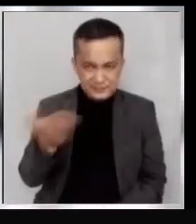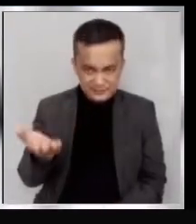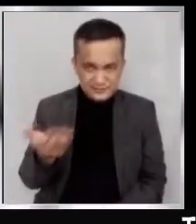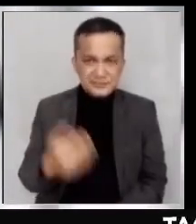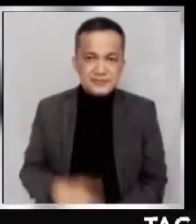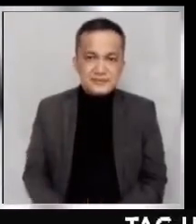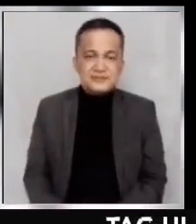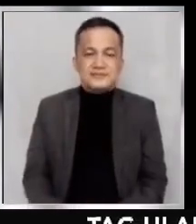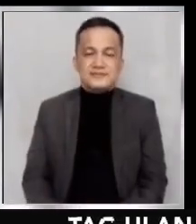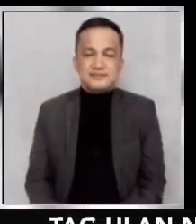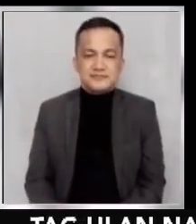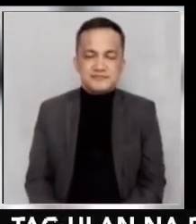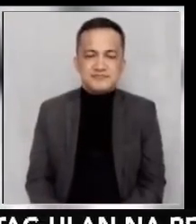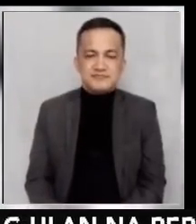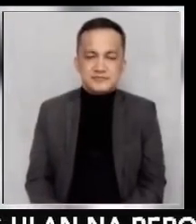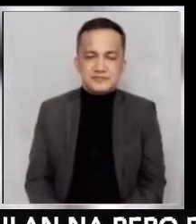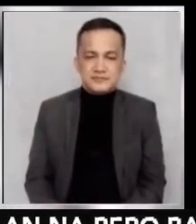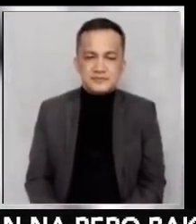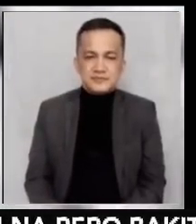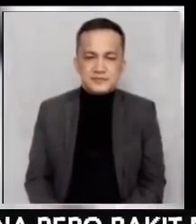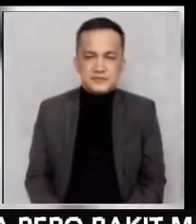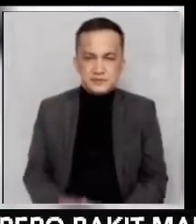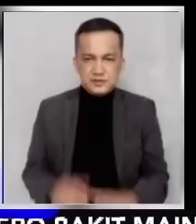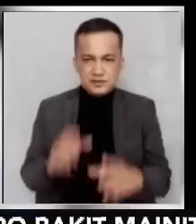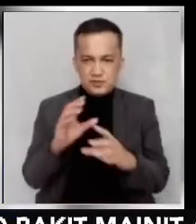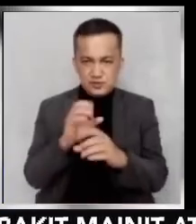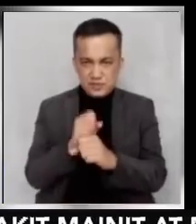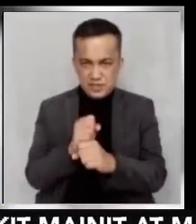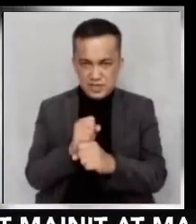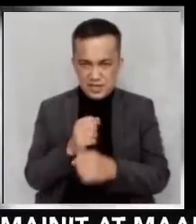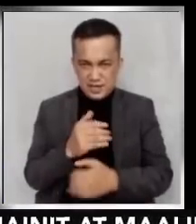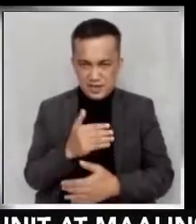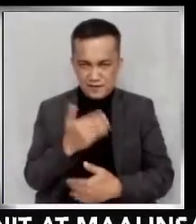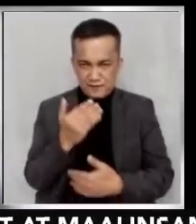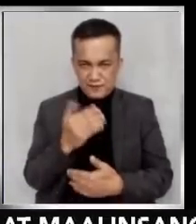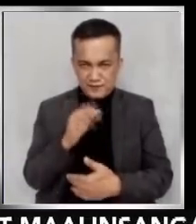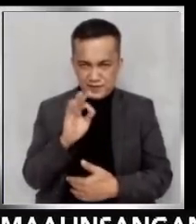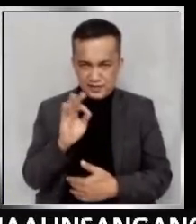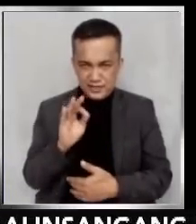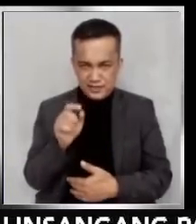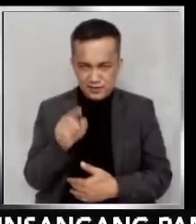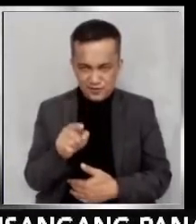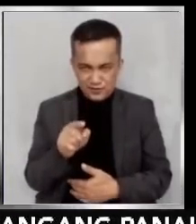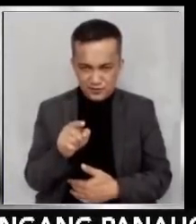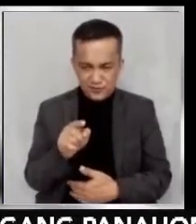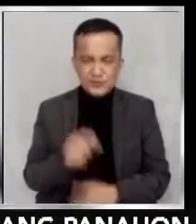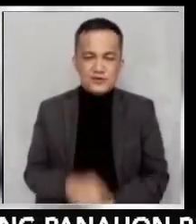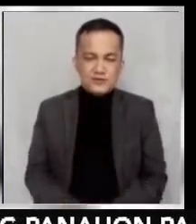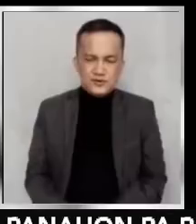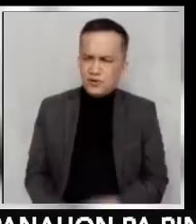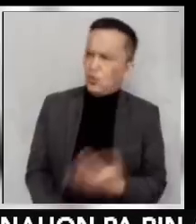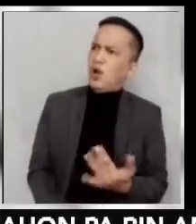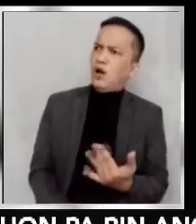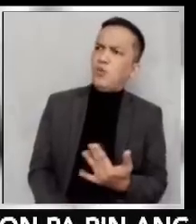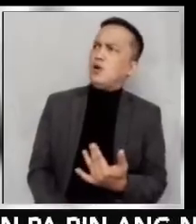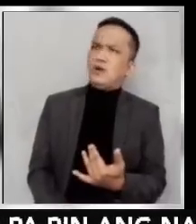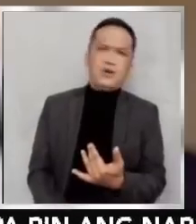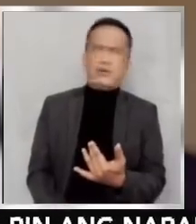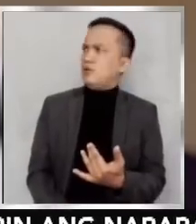Tapos na ang maniligayang fairness nyo. Huh? Bakit naman?